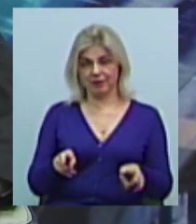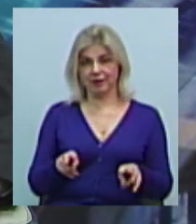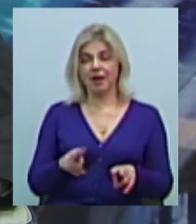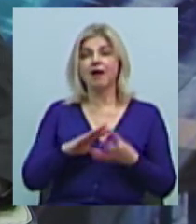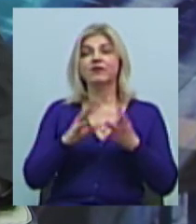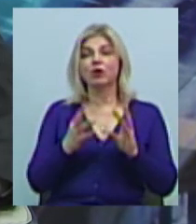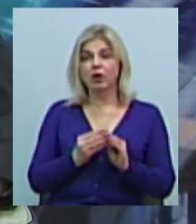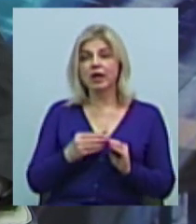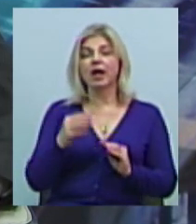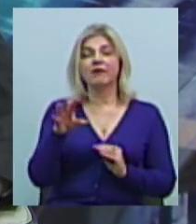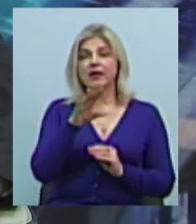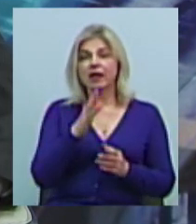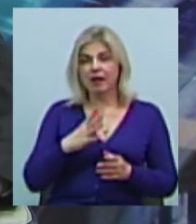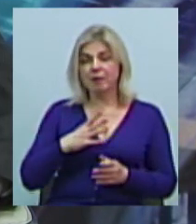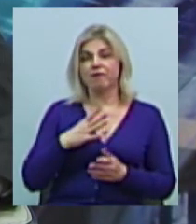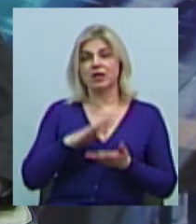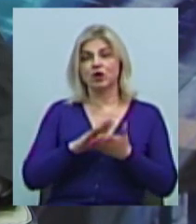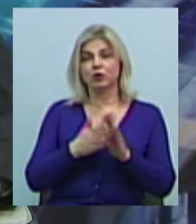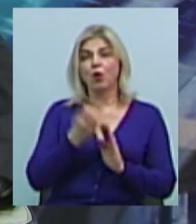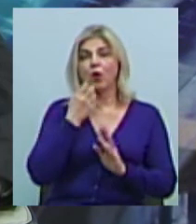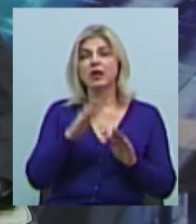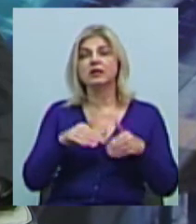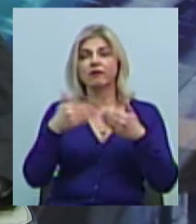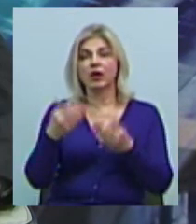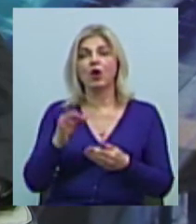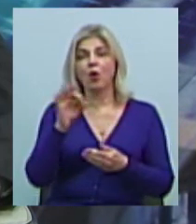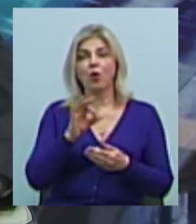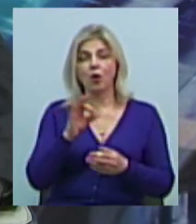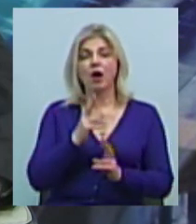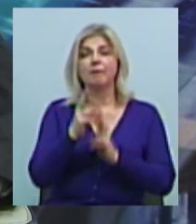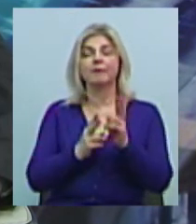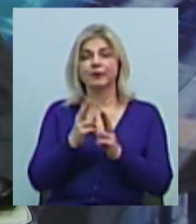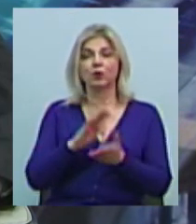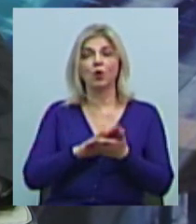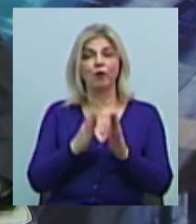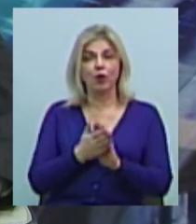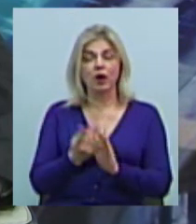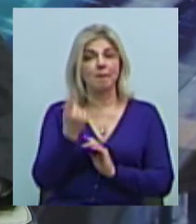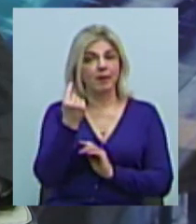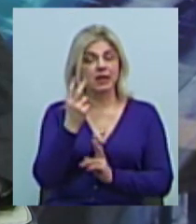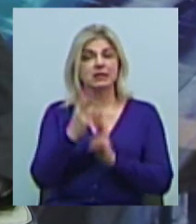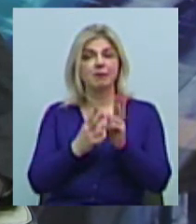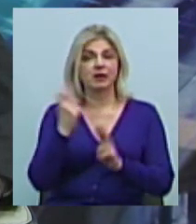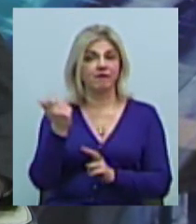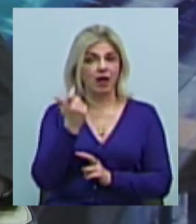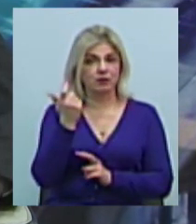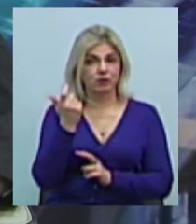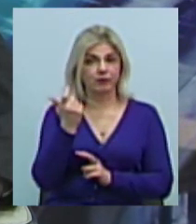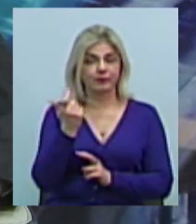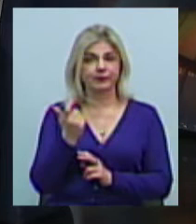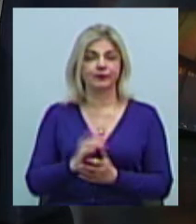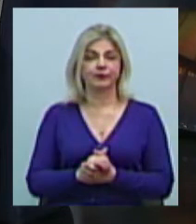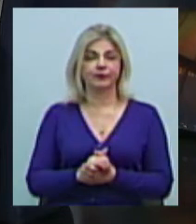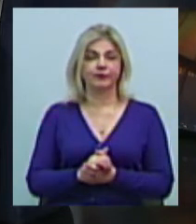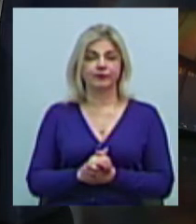Взагалі є тільки три ситуації, коли потрібно звернутися для переукладання договору. По-перше, це зміна власника. Дуже коротко.